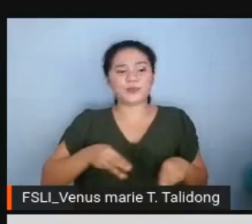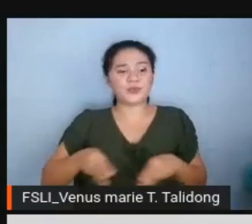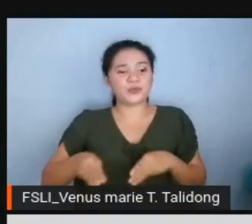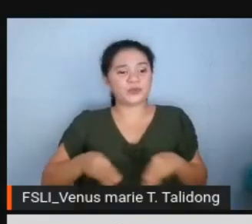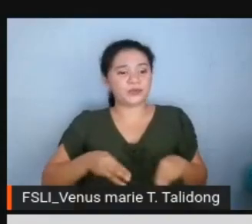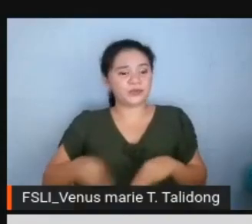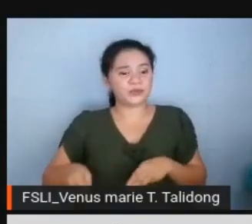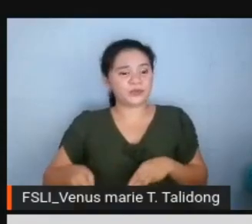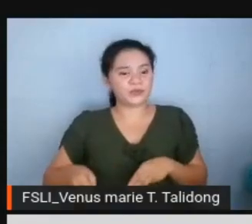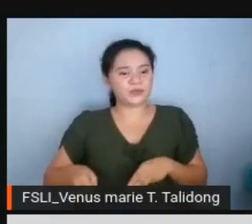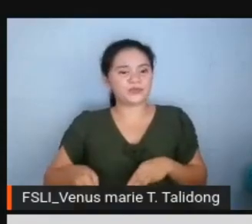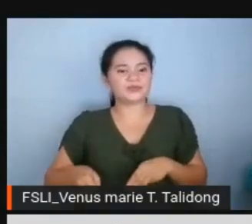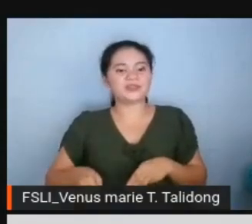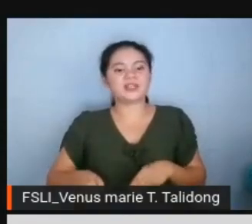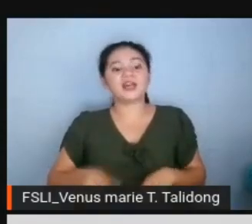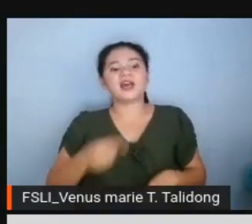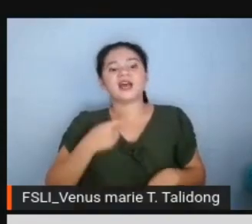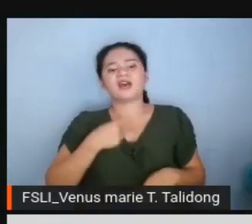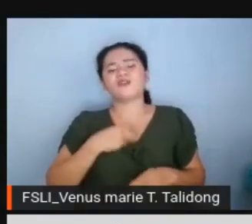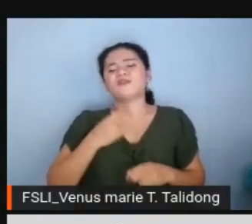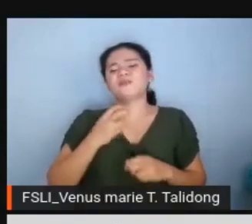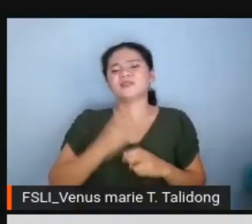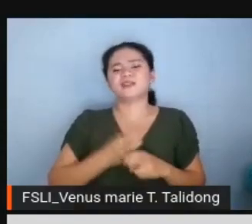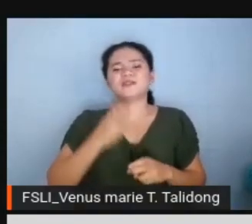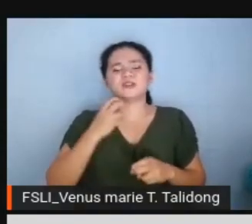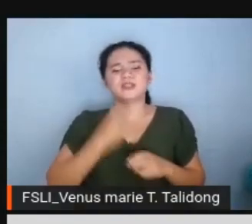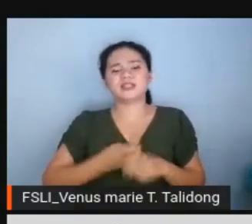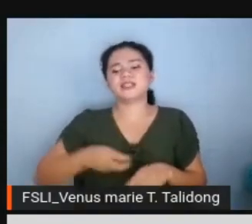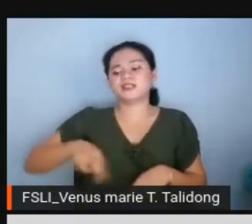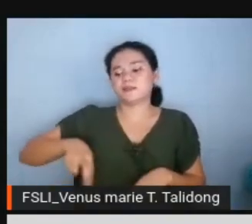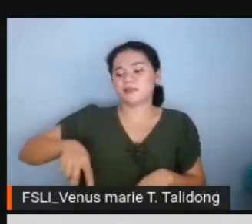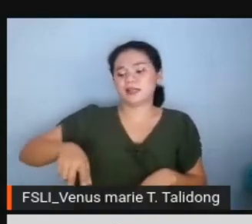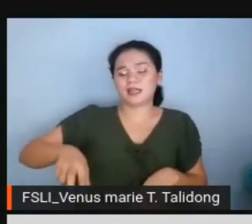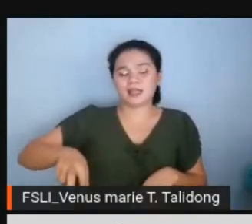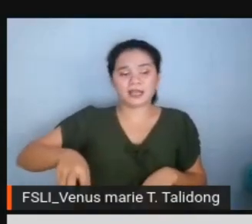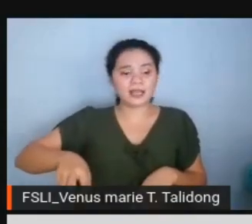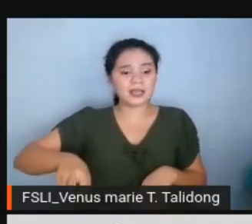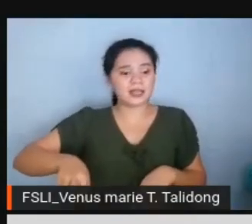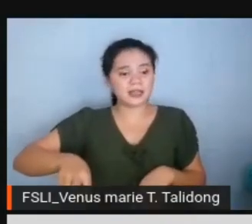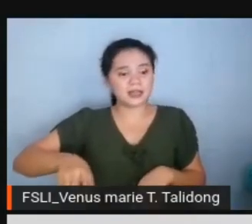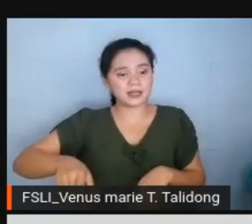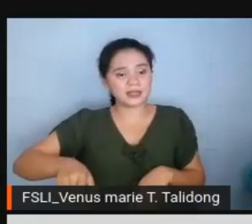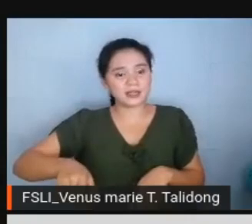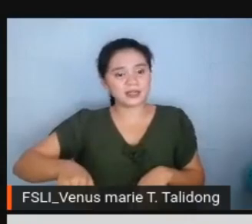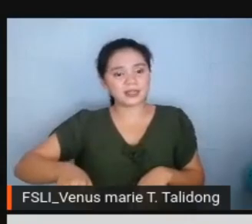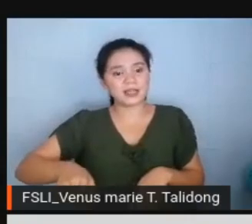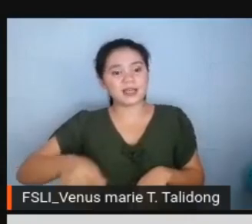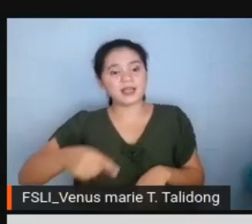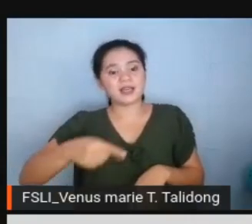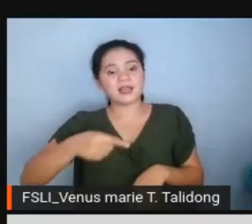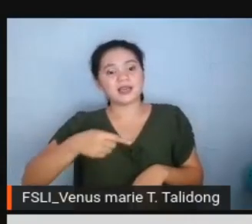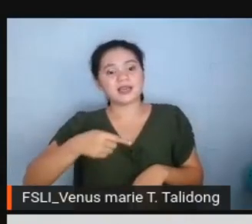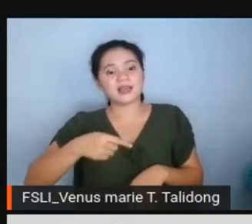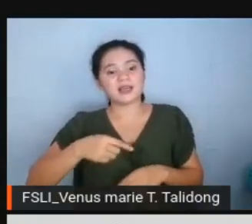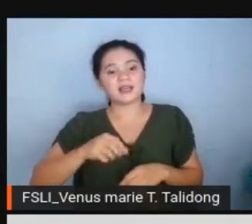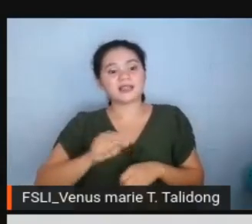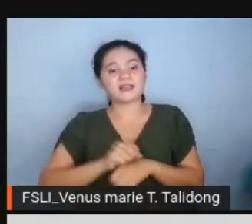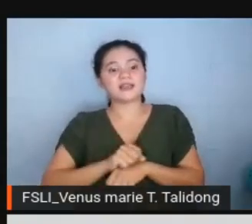sa paglalakad. And siguro, I guess I would attribute na